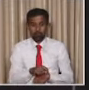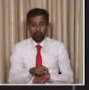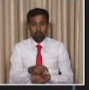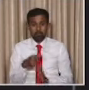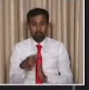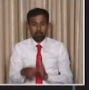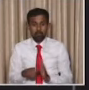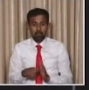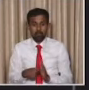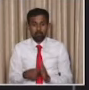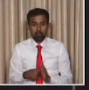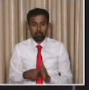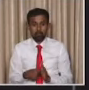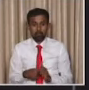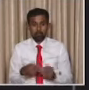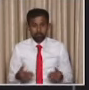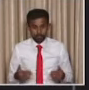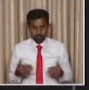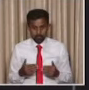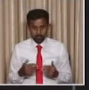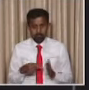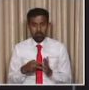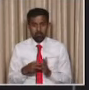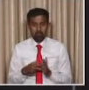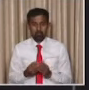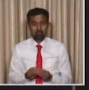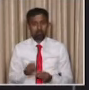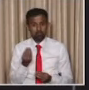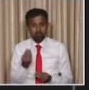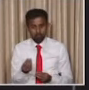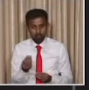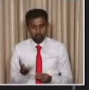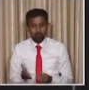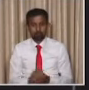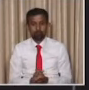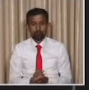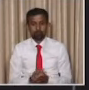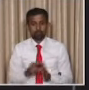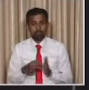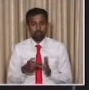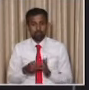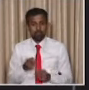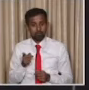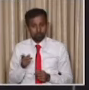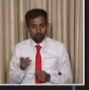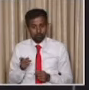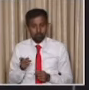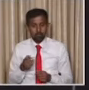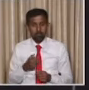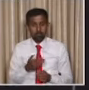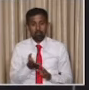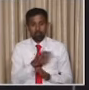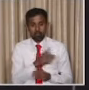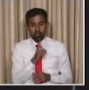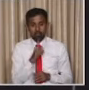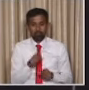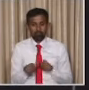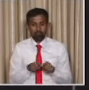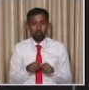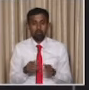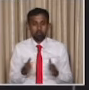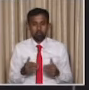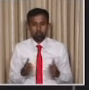රට අද මේ අයවැයක් ඉදිරිපත් කළා තිබෙන්නේ ඒ අයවැයටත් අපි කලින් මතක් කරා වගේ